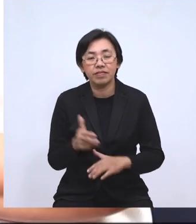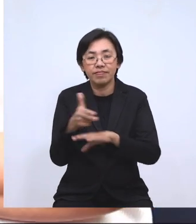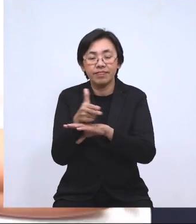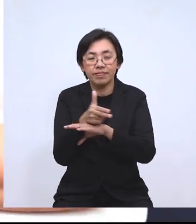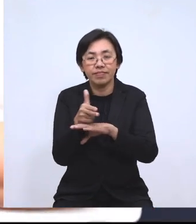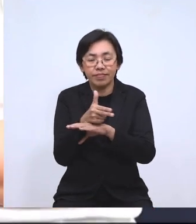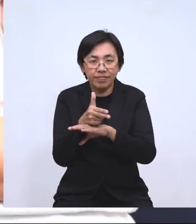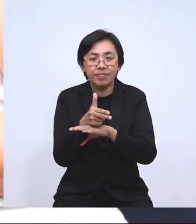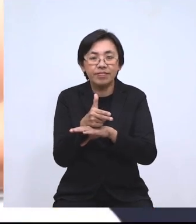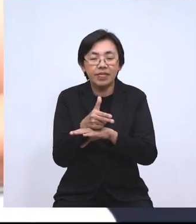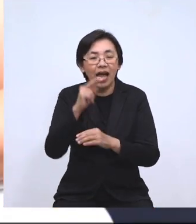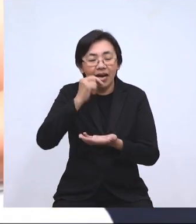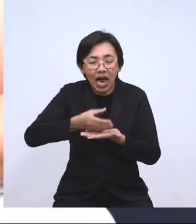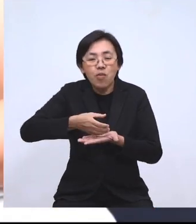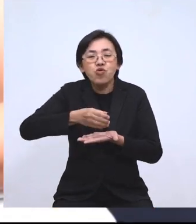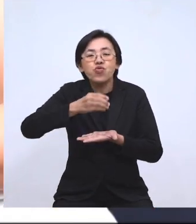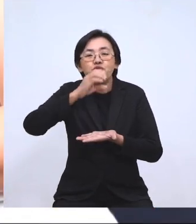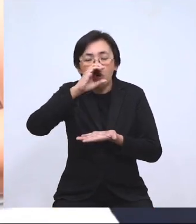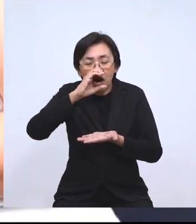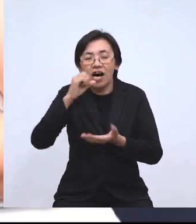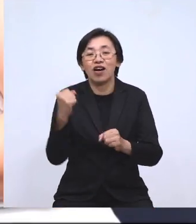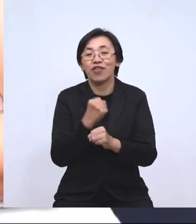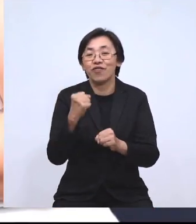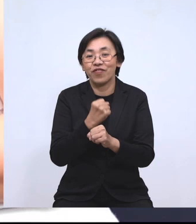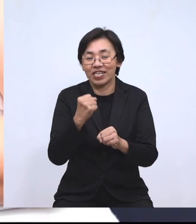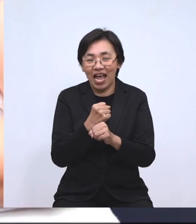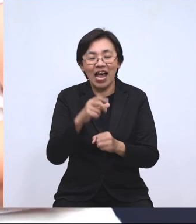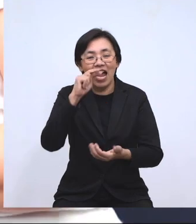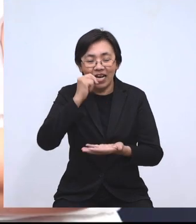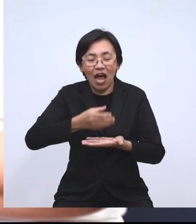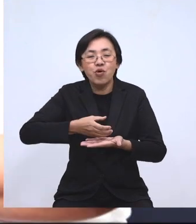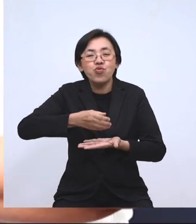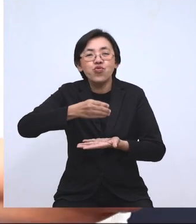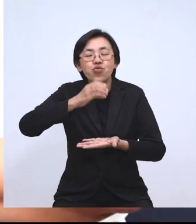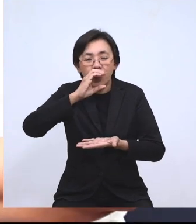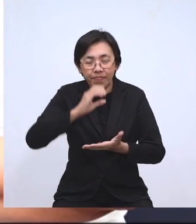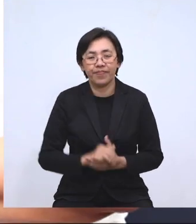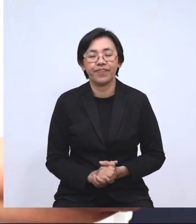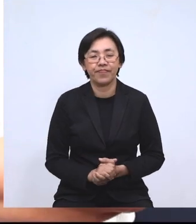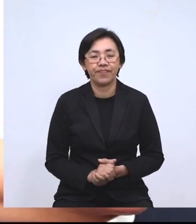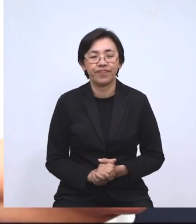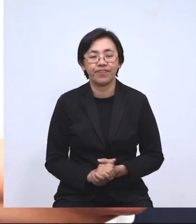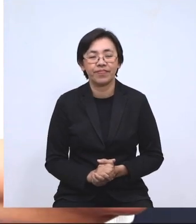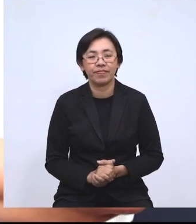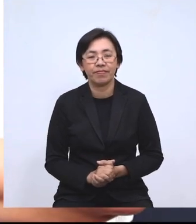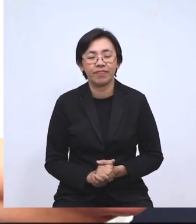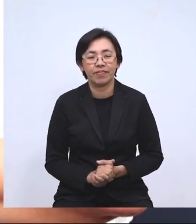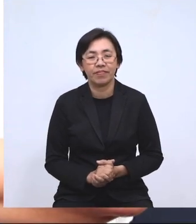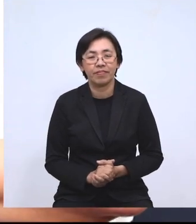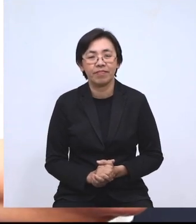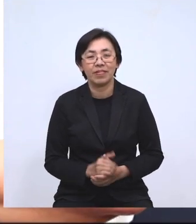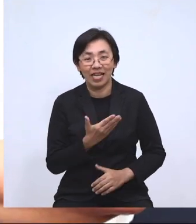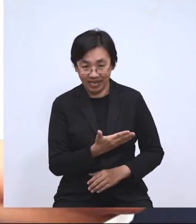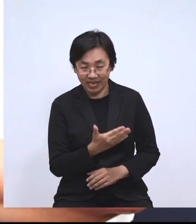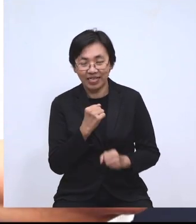ขอคลิปวิดีโอที่เป็นดื่มน้ำหน่อยค่ะเดี๋ยวเราจะลองฝึกอีกทักษะหนึ่งคือการดื่มน้ำนะคะก็คืออย่างเมื่อกี้ค่ะจริงๆแล้วอ่ะน้องม